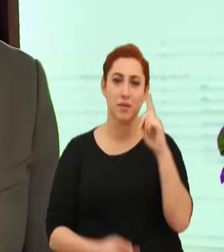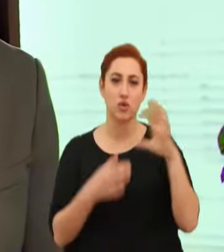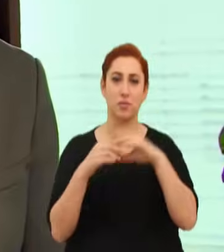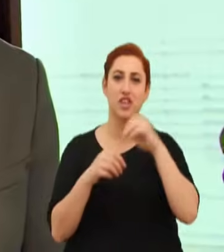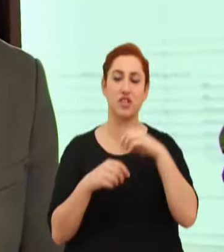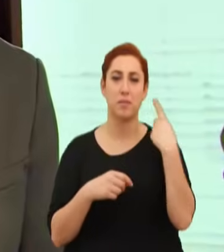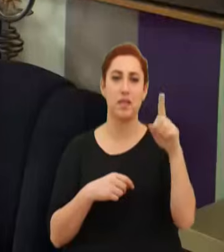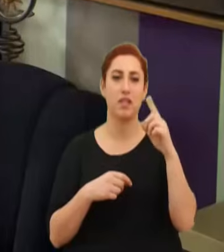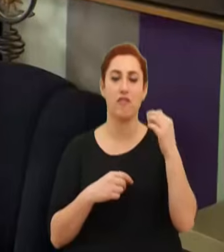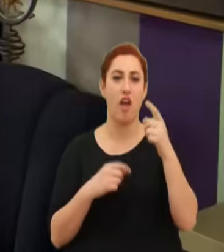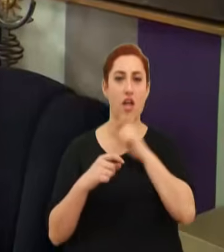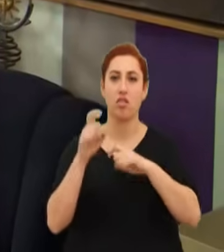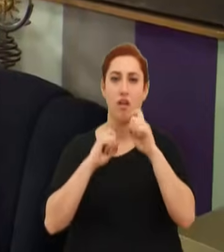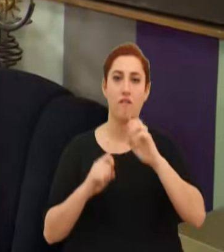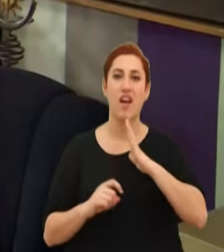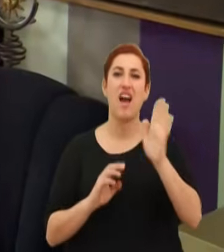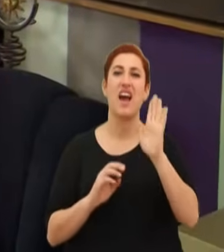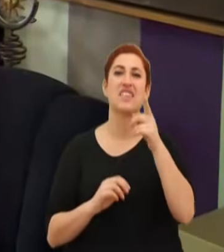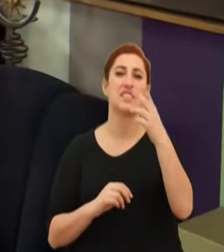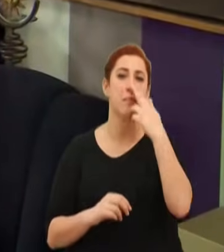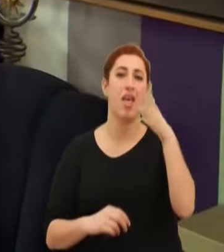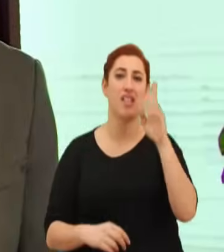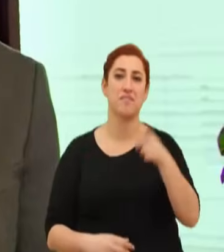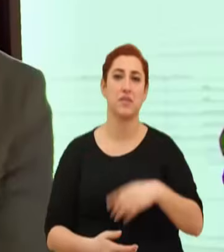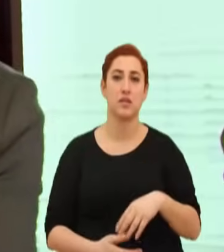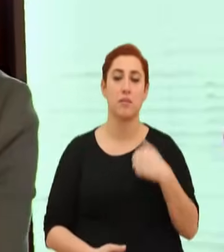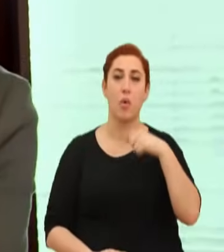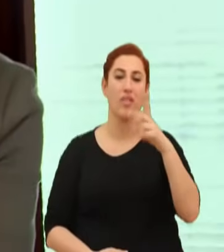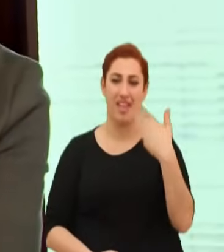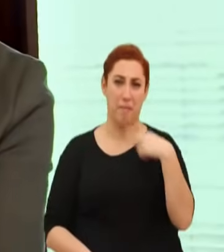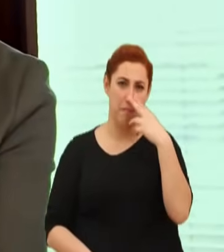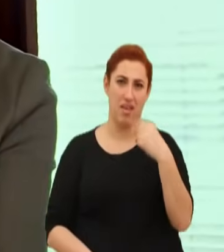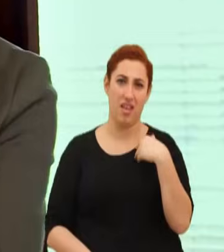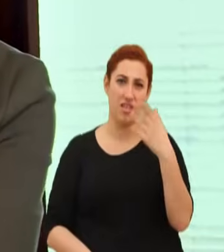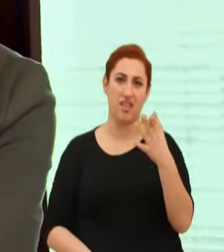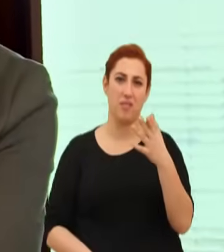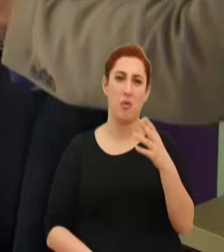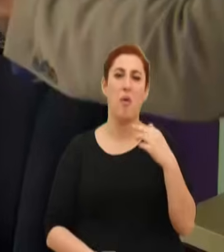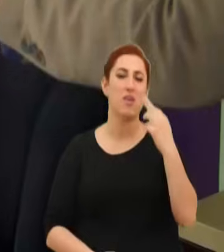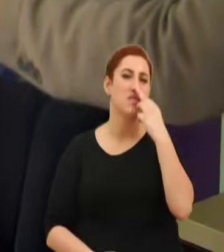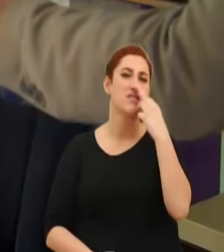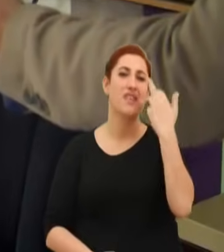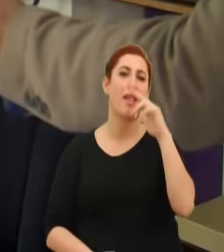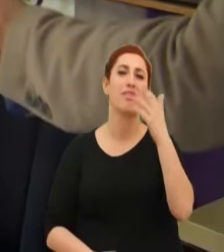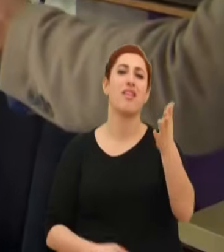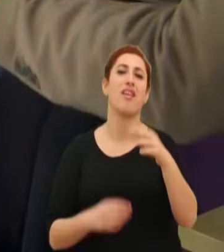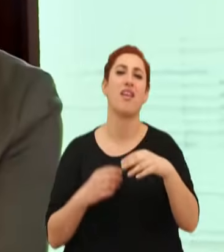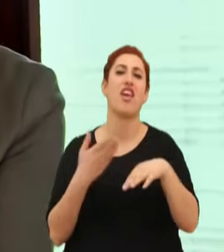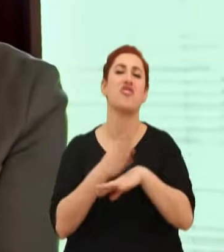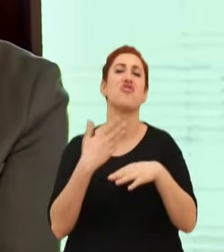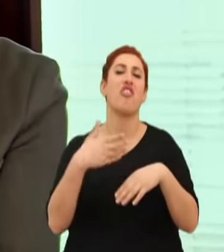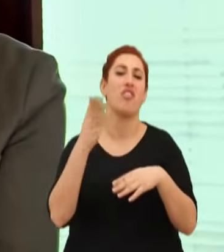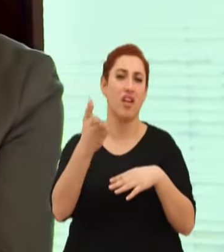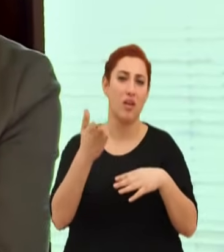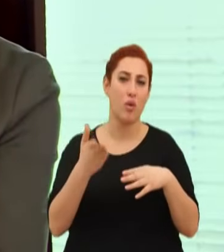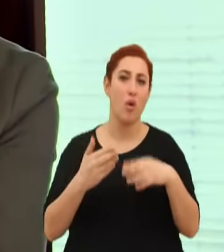cümle içinde 1000 tane faal var. Ay siz beğenmediniz. Ben bunun neyini beğeneceğim ya? İş portamalı o. Sahtedir o. Fake'dir